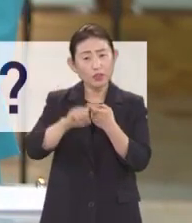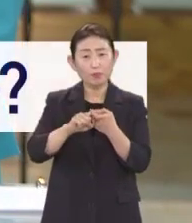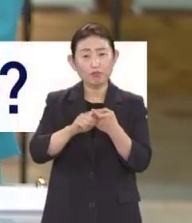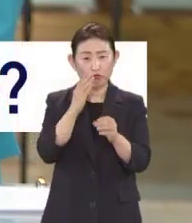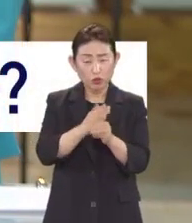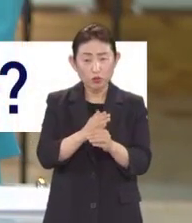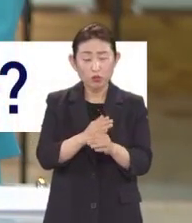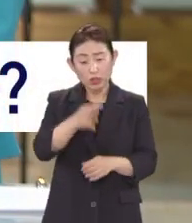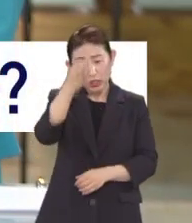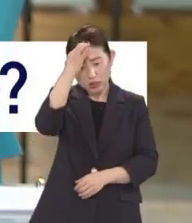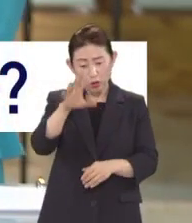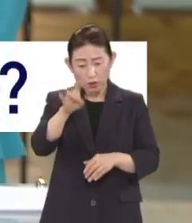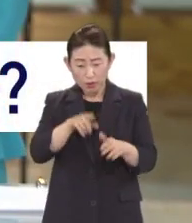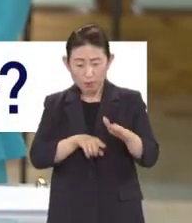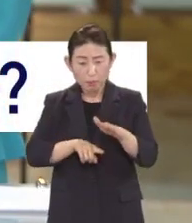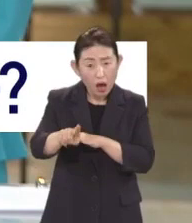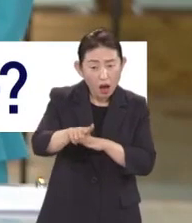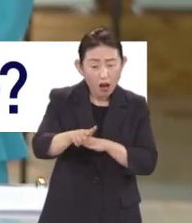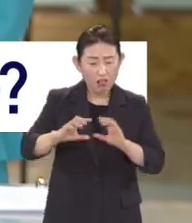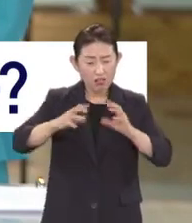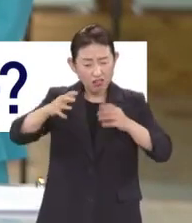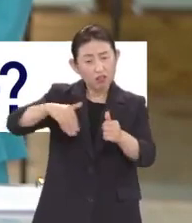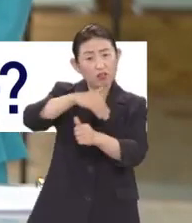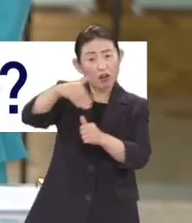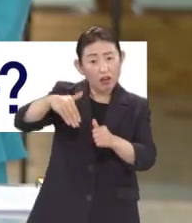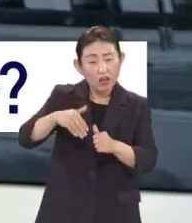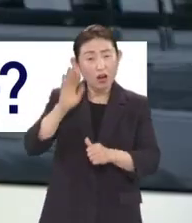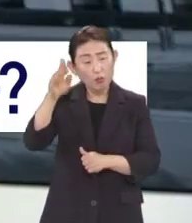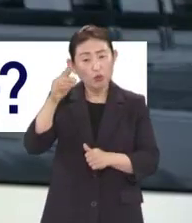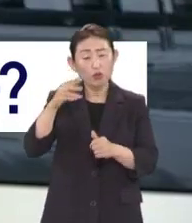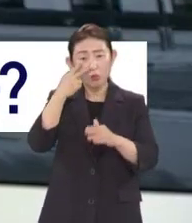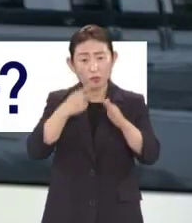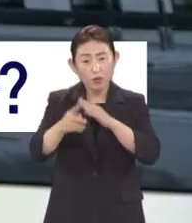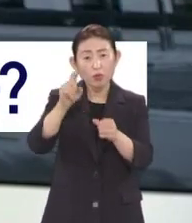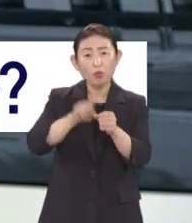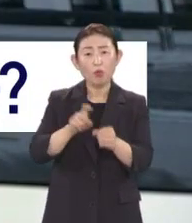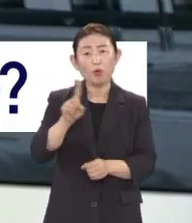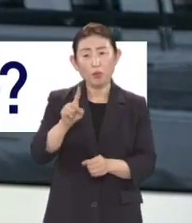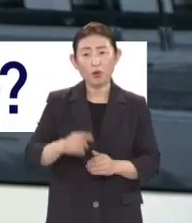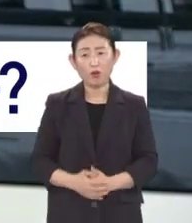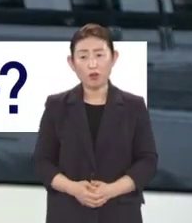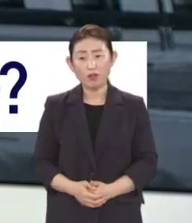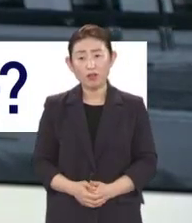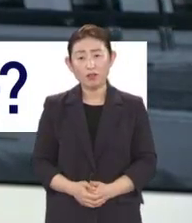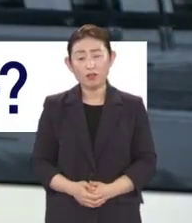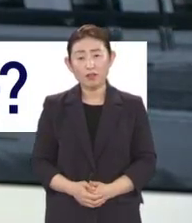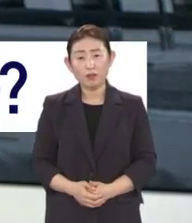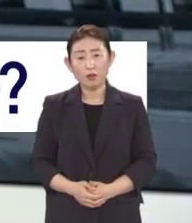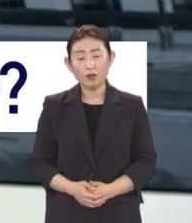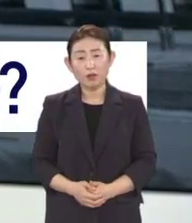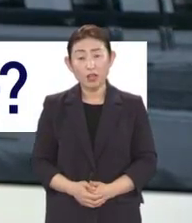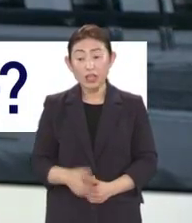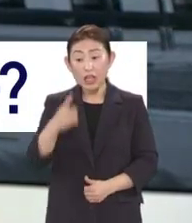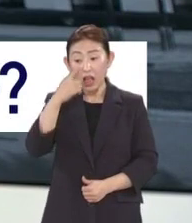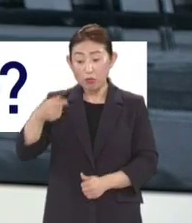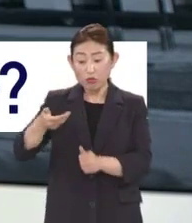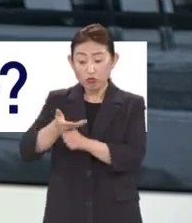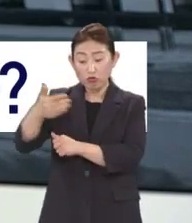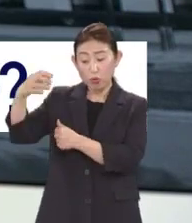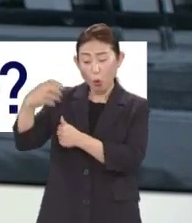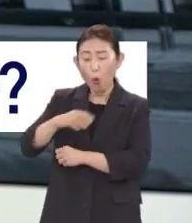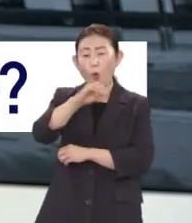패권 시대, 기계연의 목표와 비전은 어떤 게 있을까요? 예, 장기적으로 보면 수출 규제가 저희한테는 좋은 이야기 된 것 같습니다. 저희가